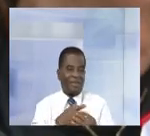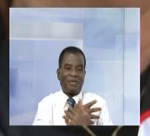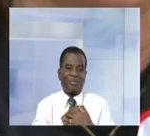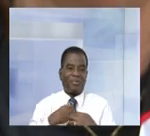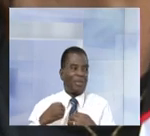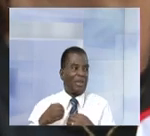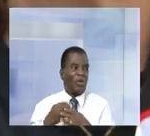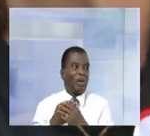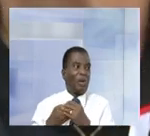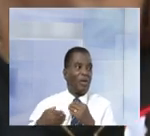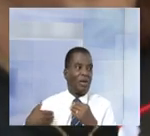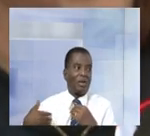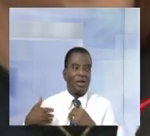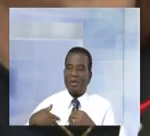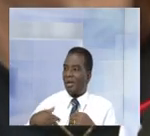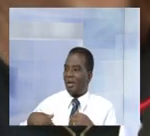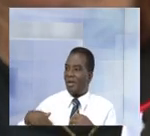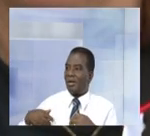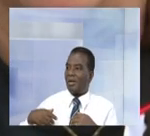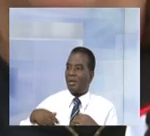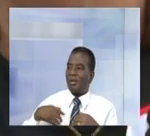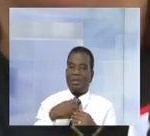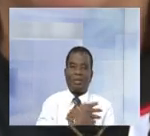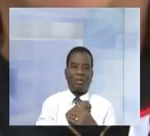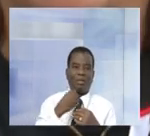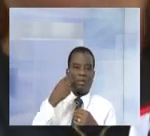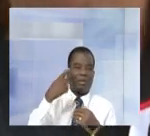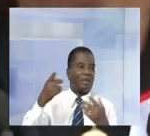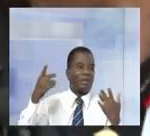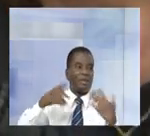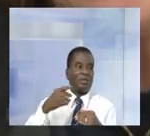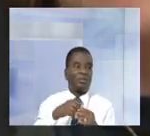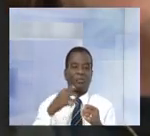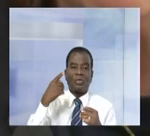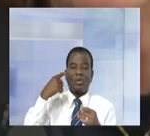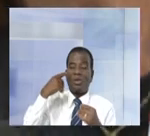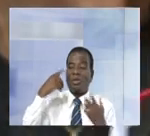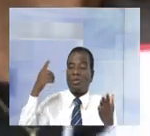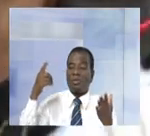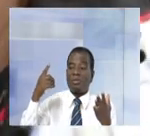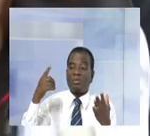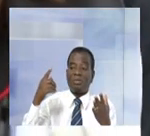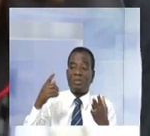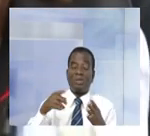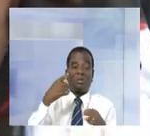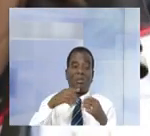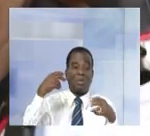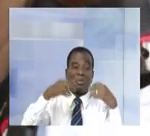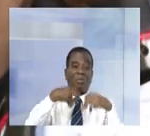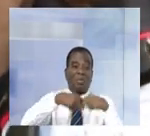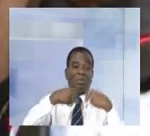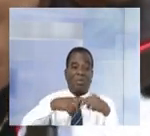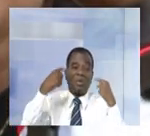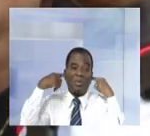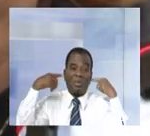faut vraiment que cette personne ait été en contact avec un malade Ebola, qu'elle ait pris l'avion, quel est le temps d'arriver